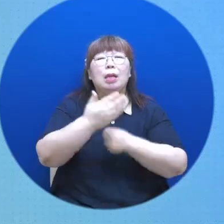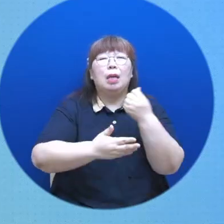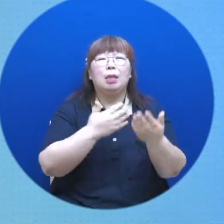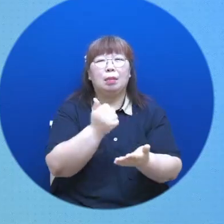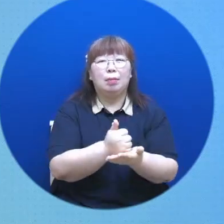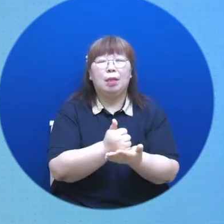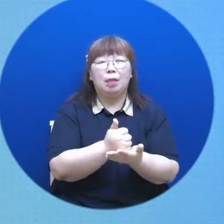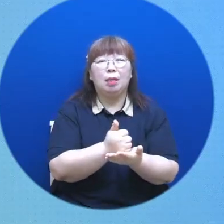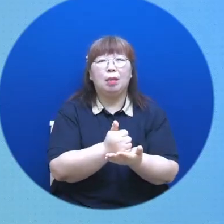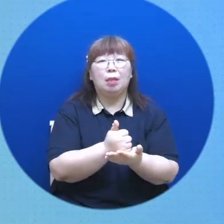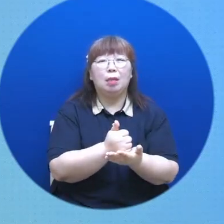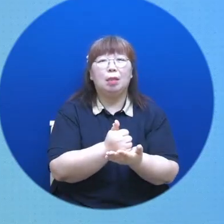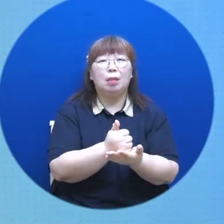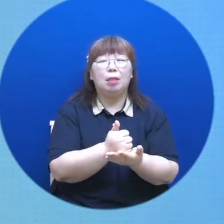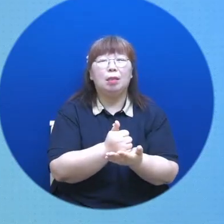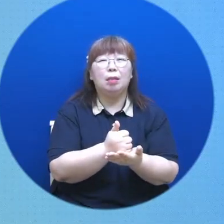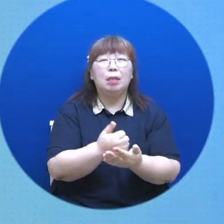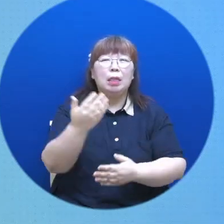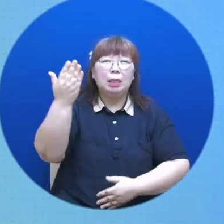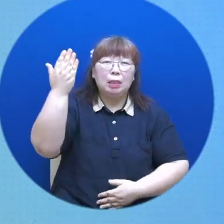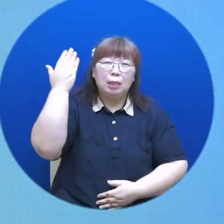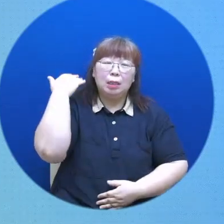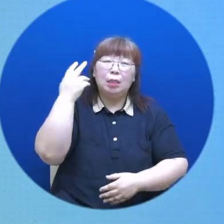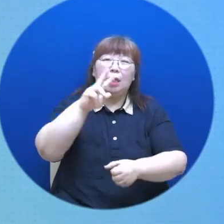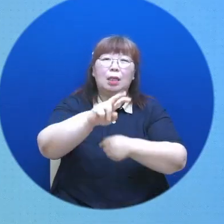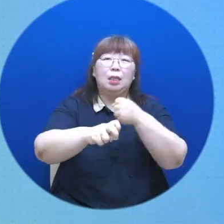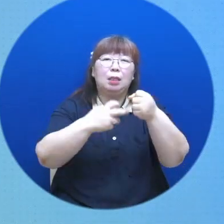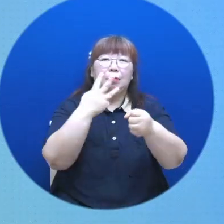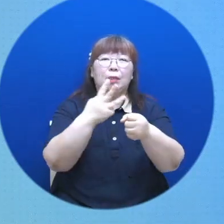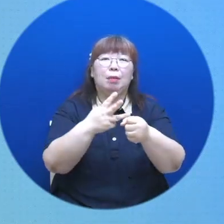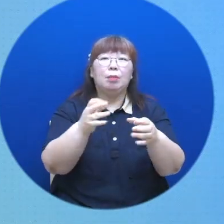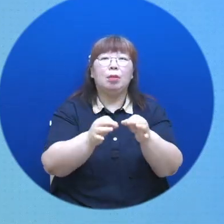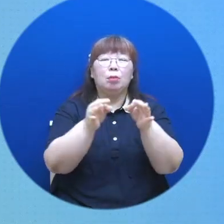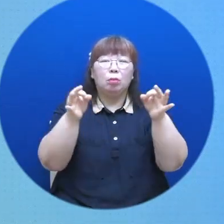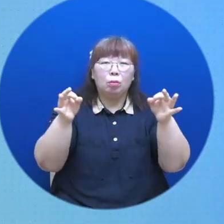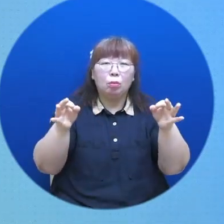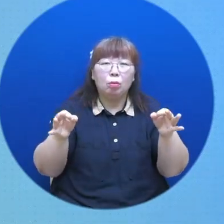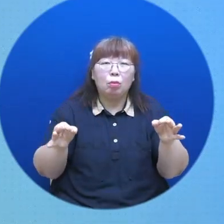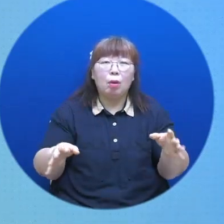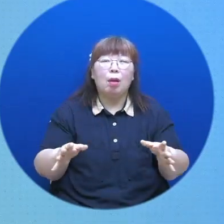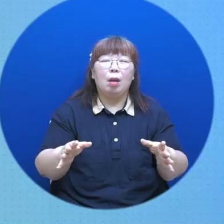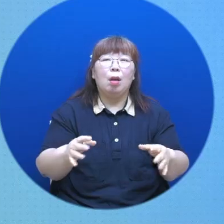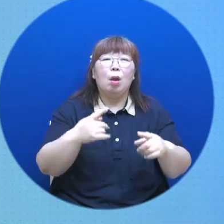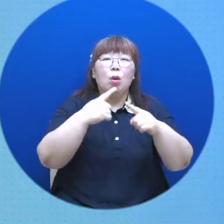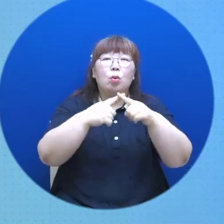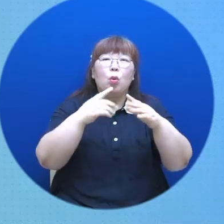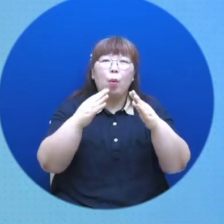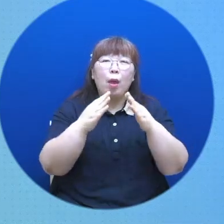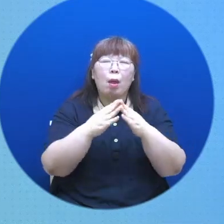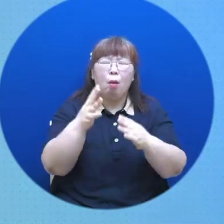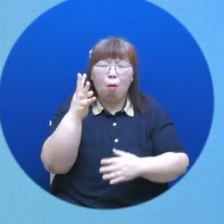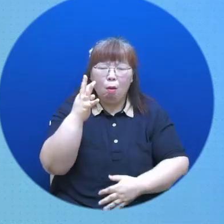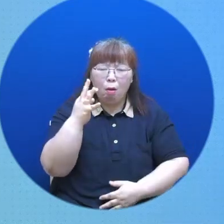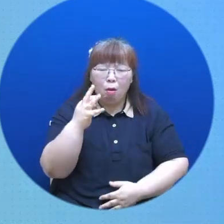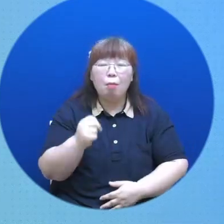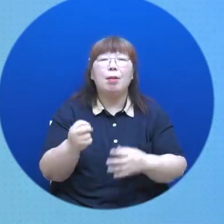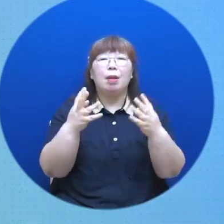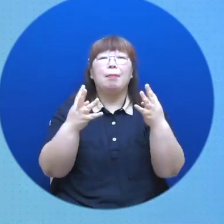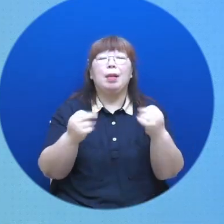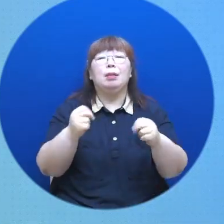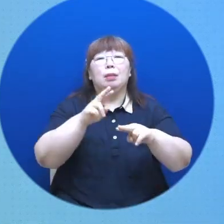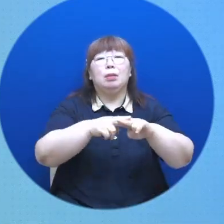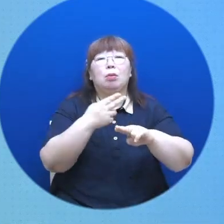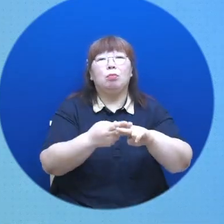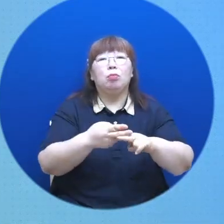하나님께서 지난 23년간 우리 교회에 얼마나 많은